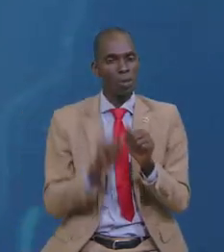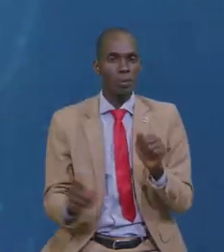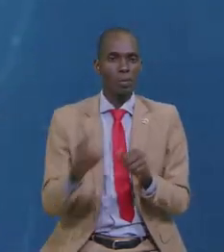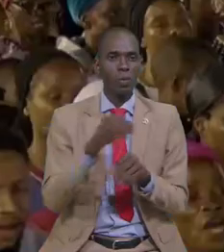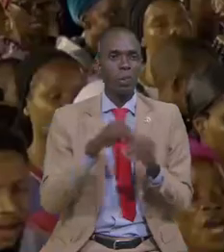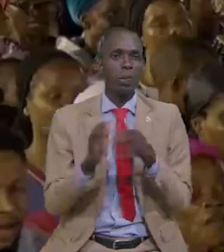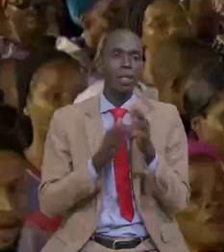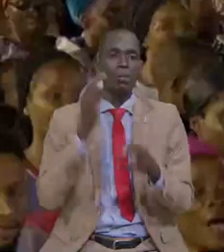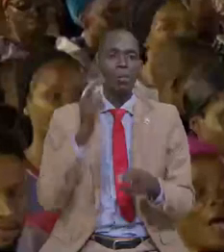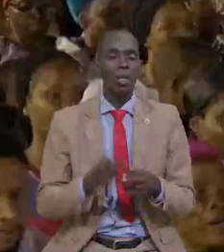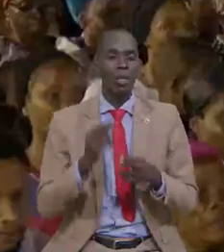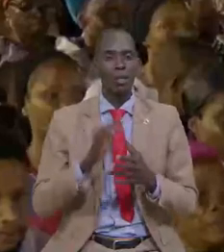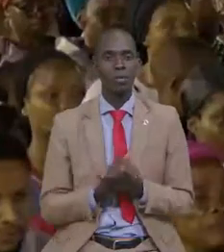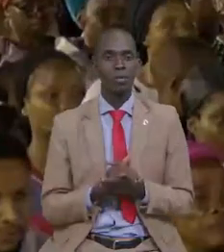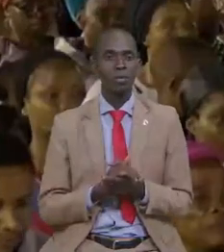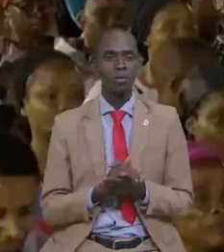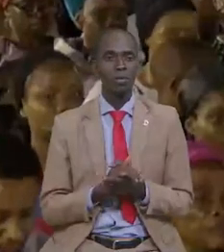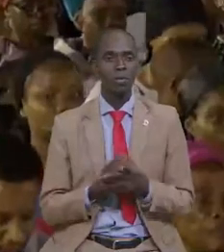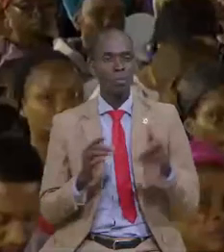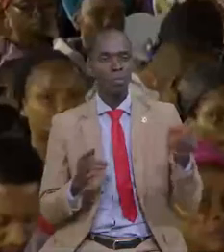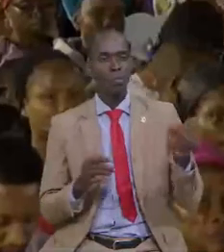totale pour tout le monde au nom de Jésus-Christ.